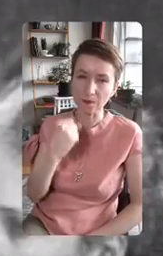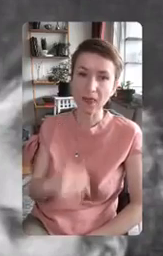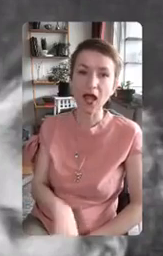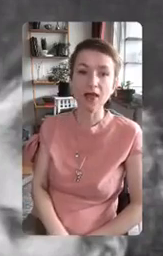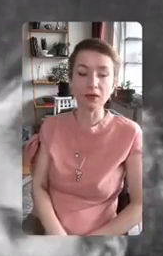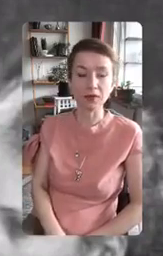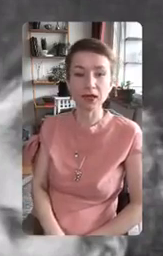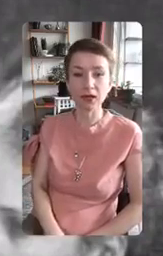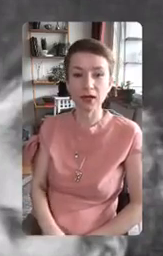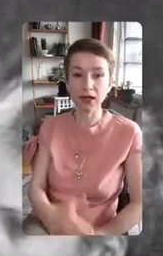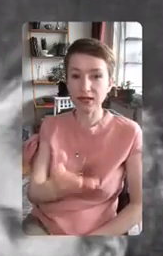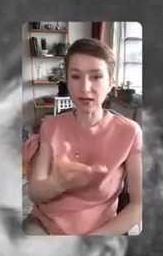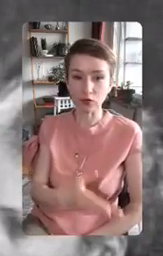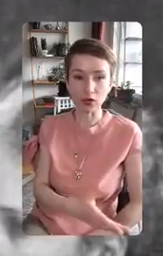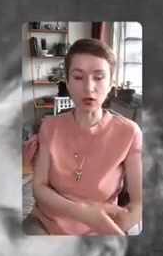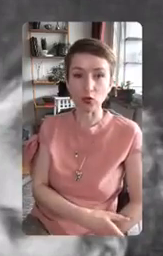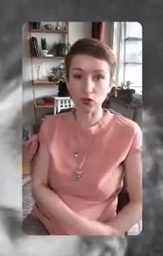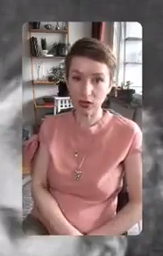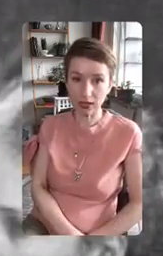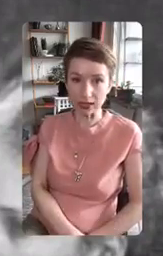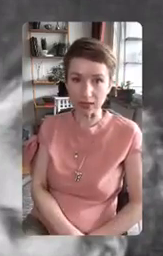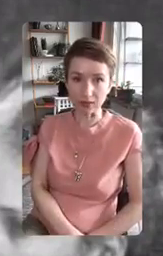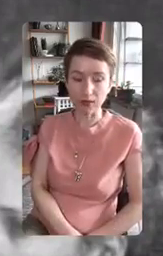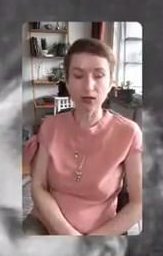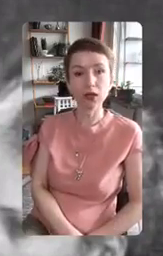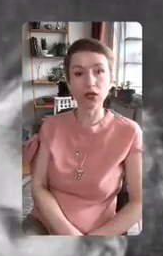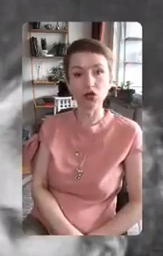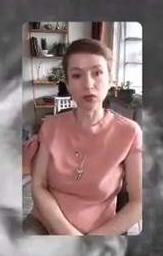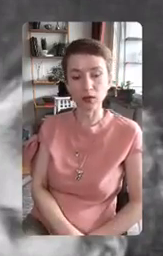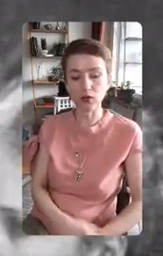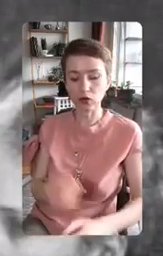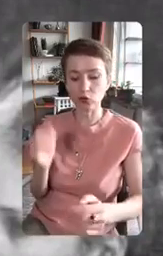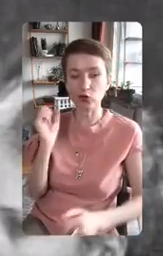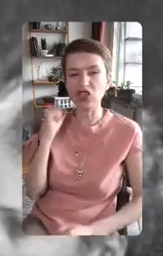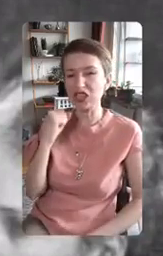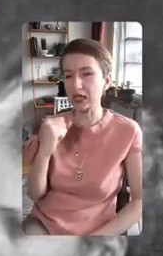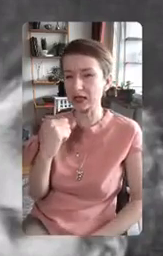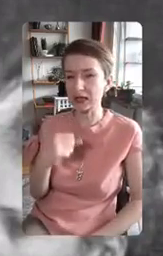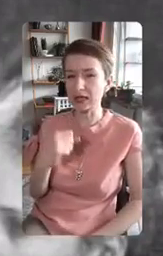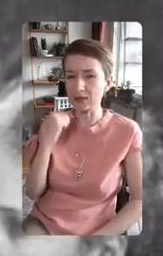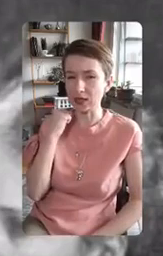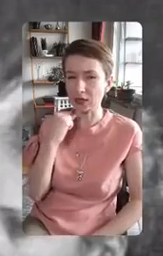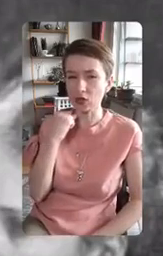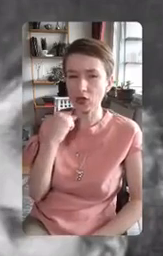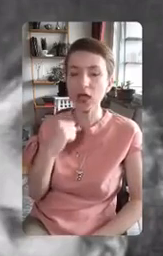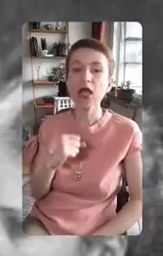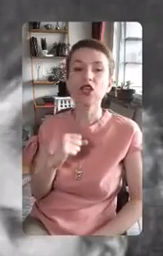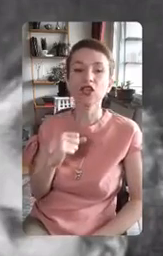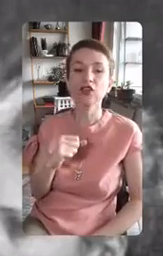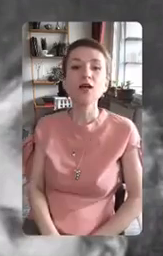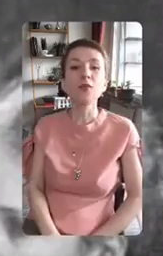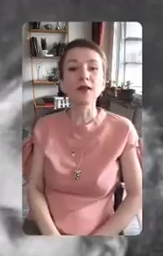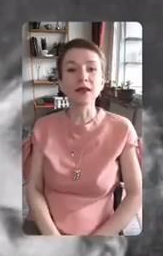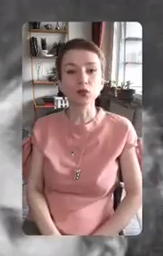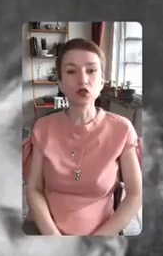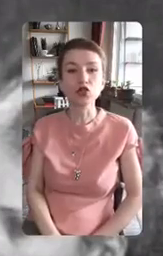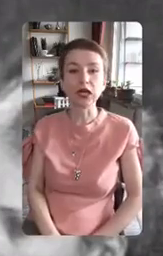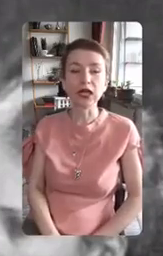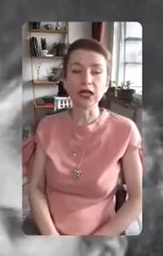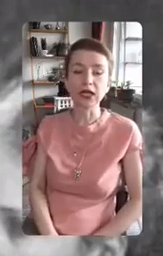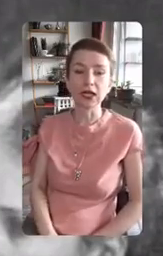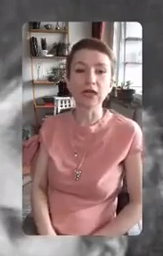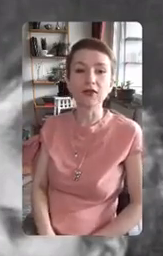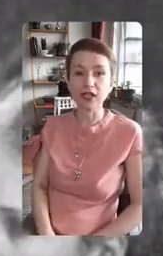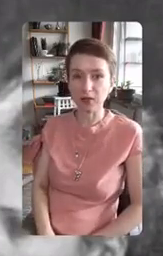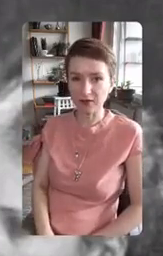страной. Например, Эльза работала учительницей, и чтобы работать учительницей или медсестрой, потому